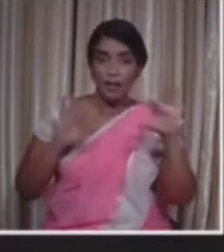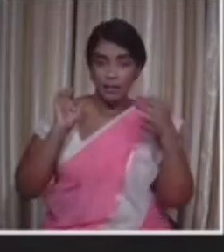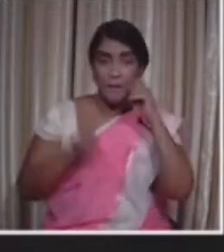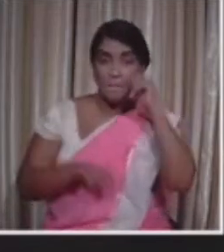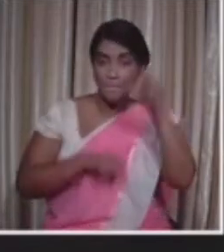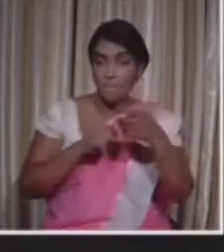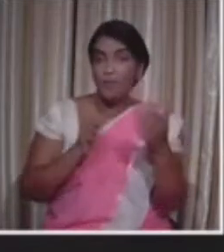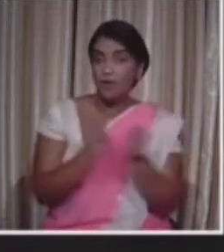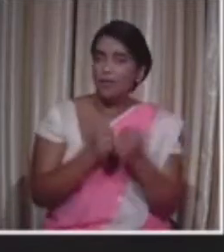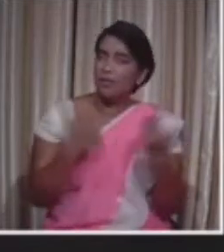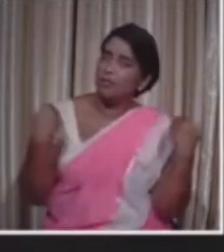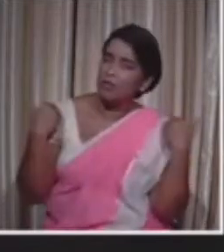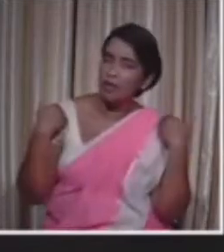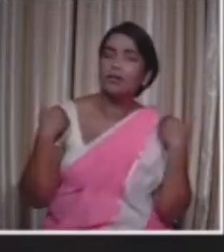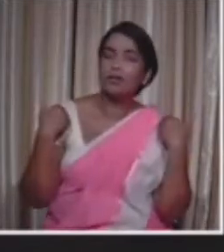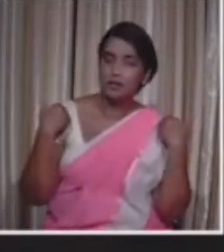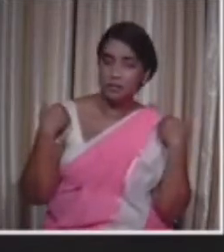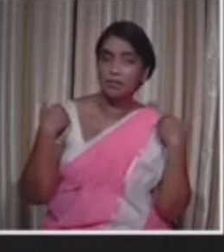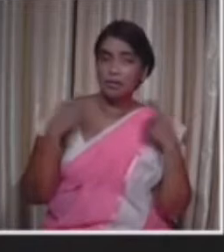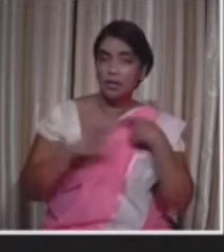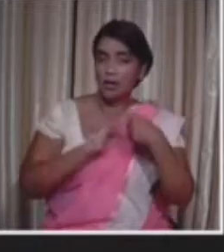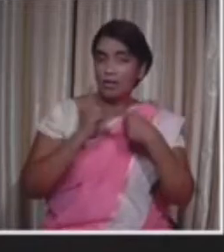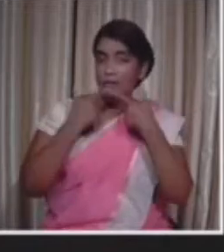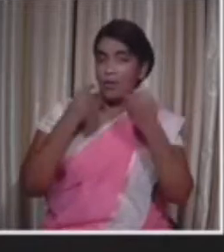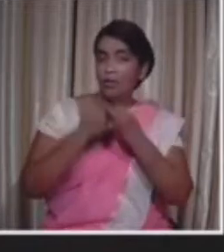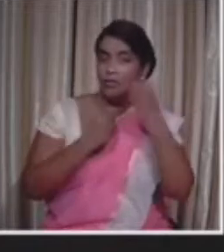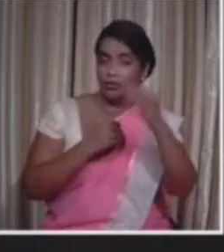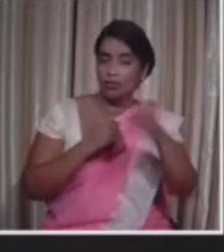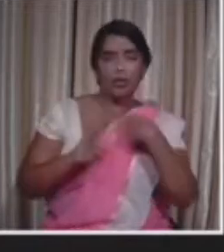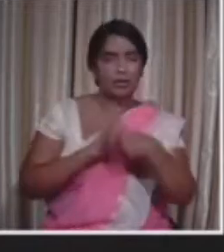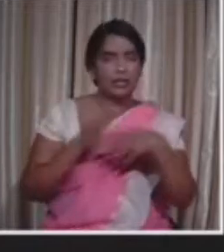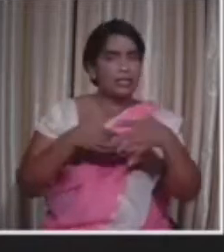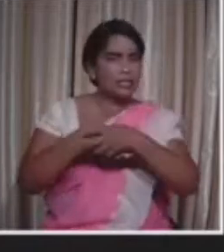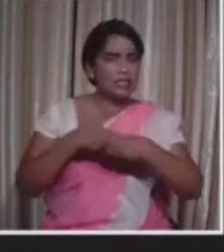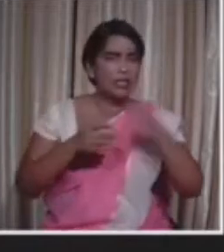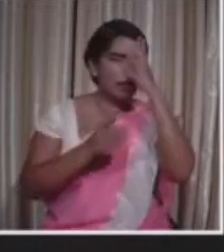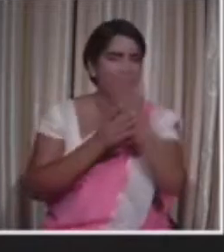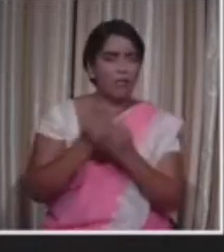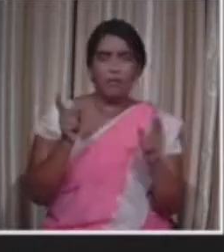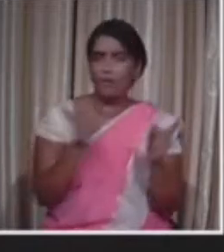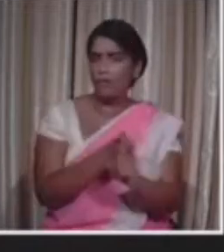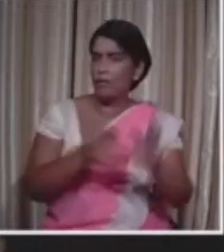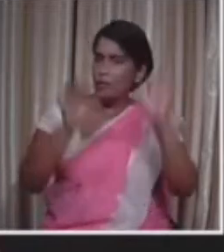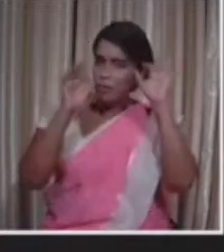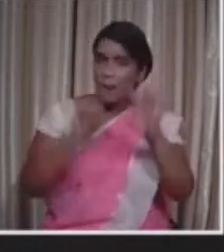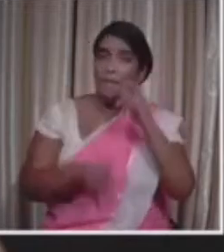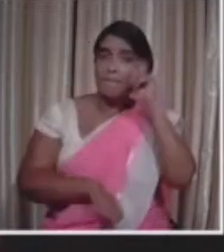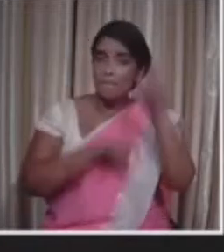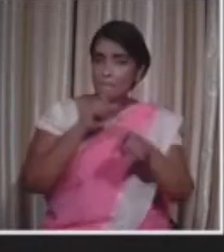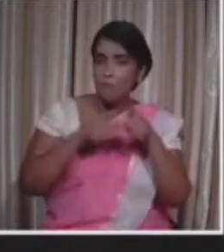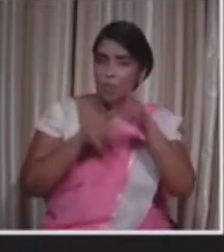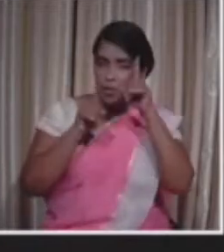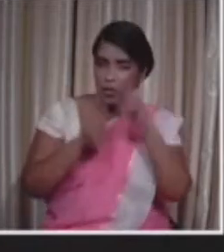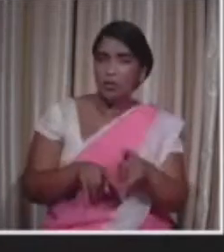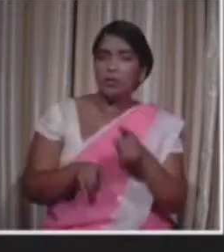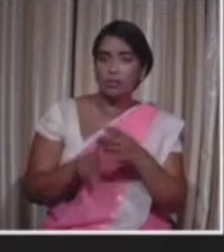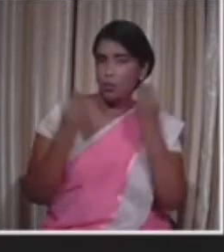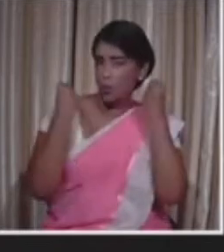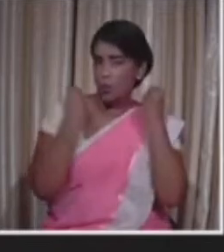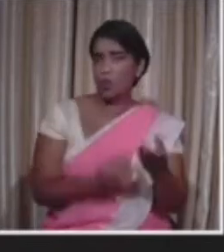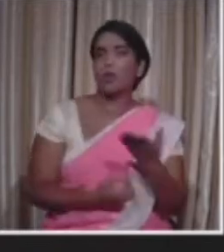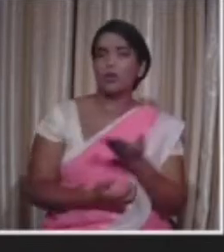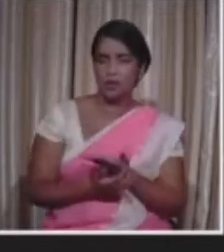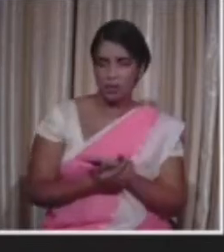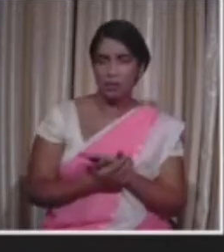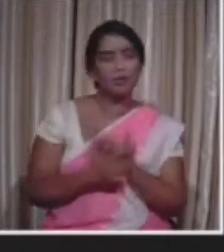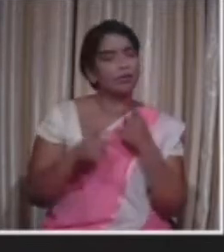ජනතාව මාංචලා මේ රටේ කිසි ප්‍රශ්නයක් නැතුව ජාතිවාද කාගම් බෙදේ යුද්ධයක් කරන්න ති ජනතාවට වෙච්ච ජාතික අපරාධයක් මේක